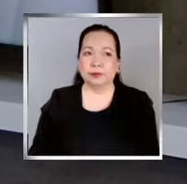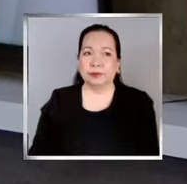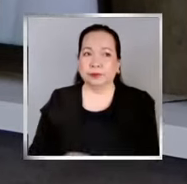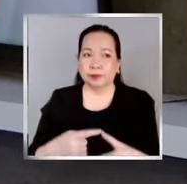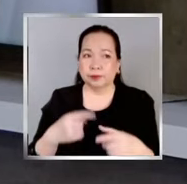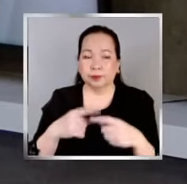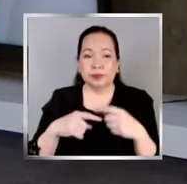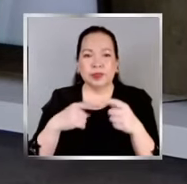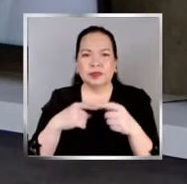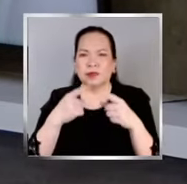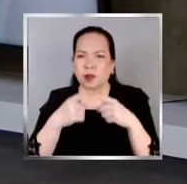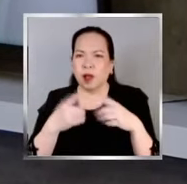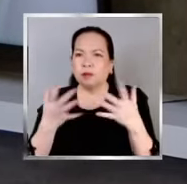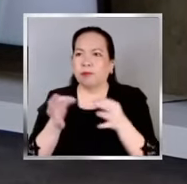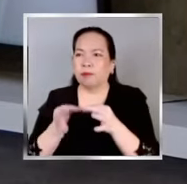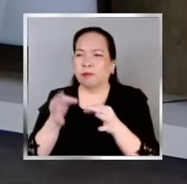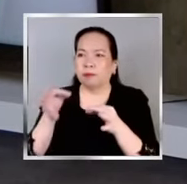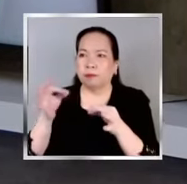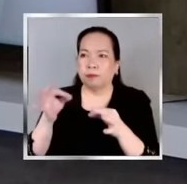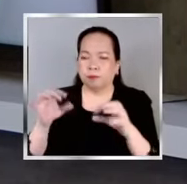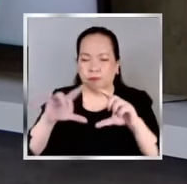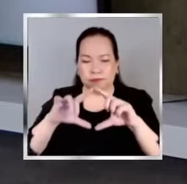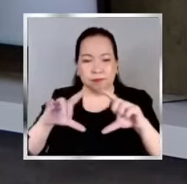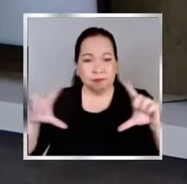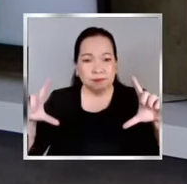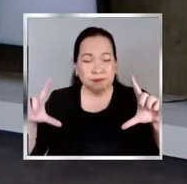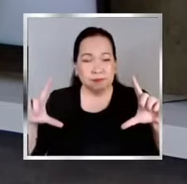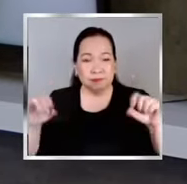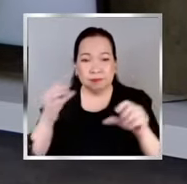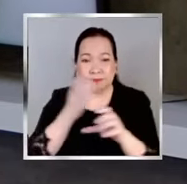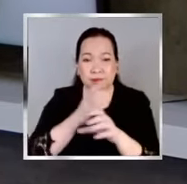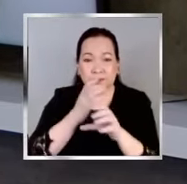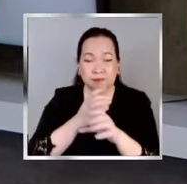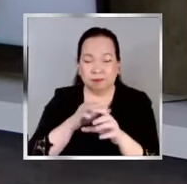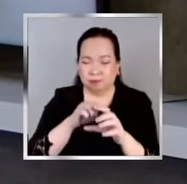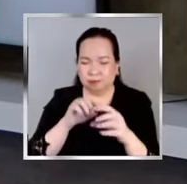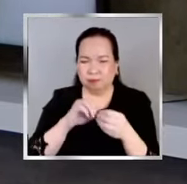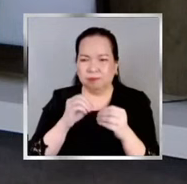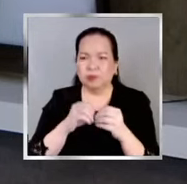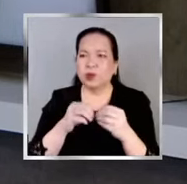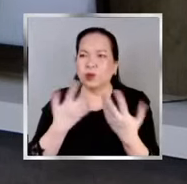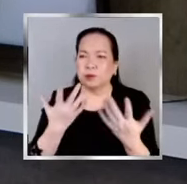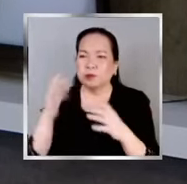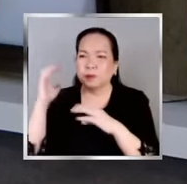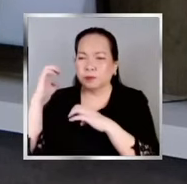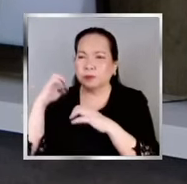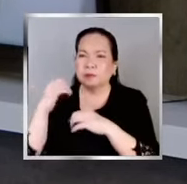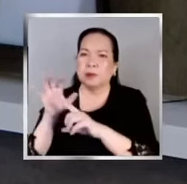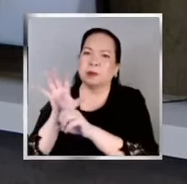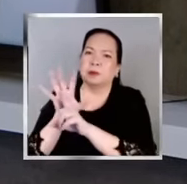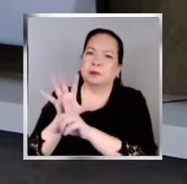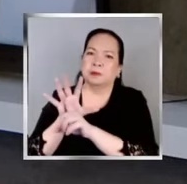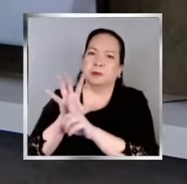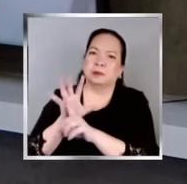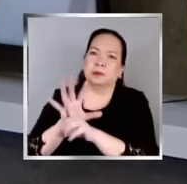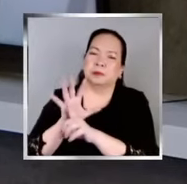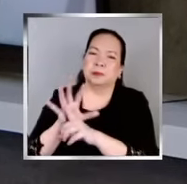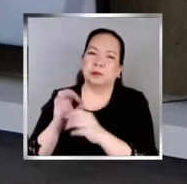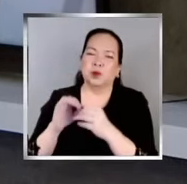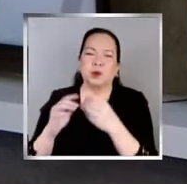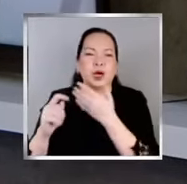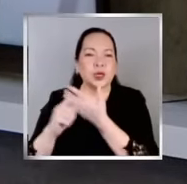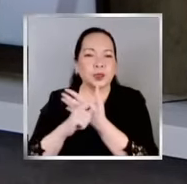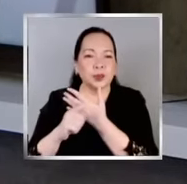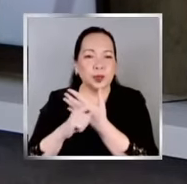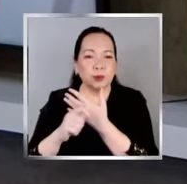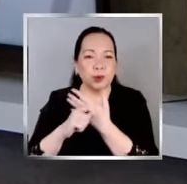plaka, inaasahan naman ang paglakas ng negosyo ng mga gumagawa ng temporary o di kaya yung mga DIY plates.